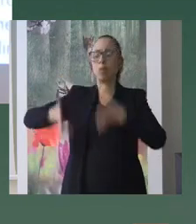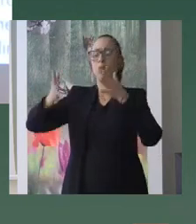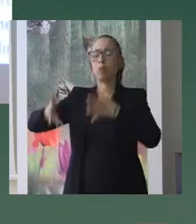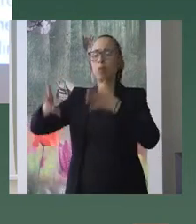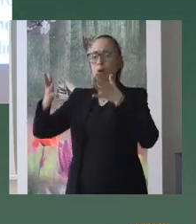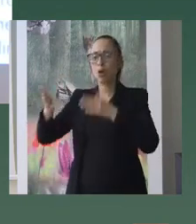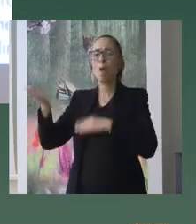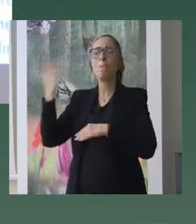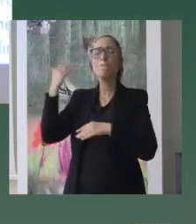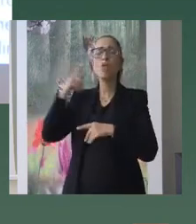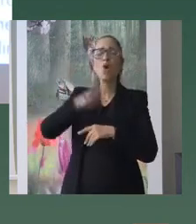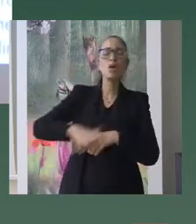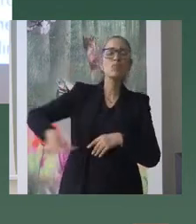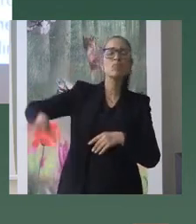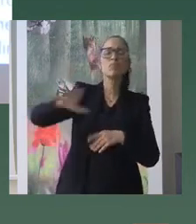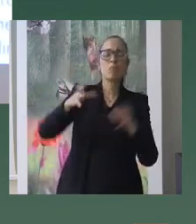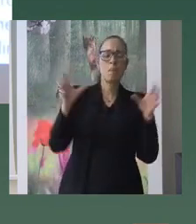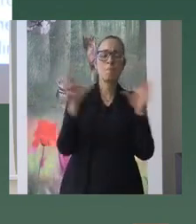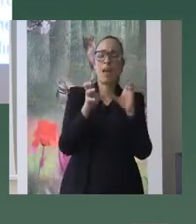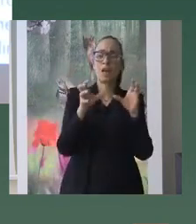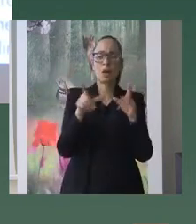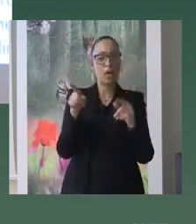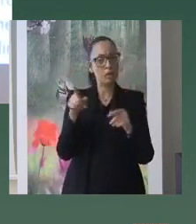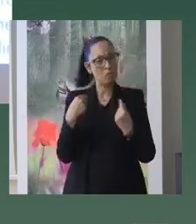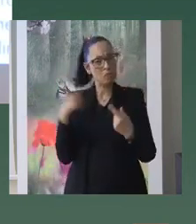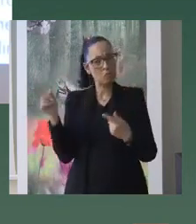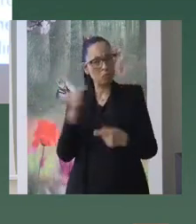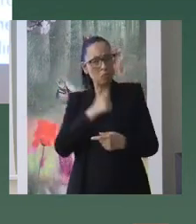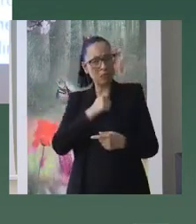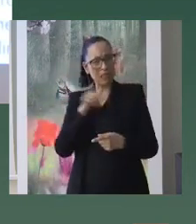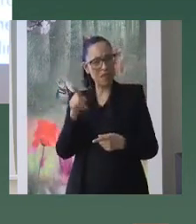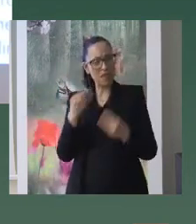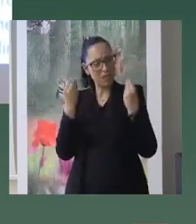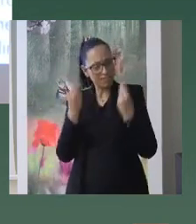στην πρώην Πυρκάλ, θεωρείτε ότι θα ανακουφίσει λίγο το...